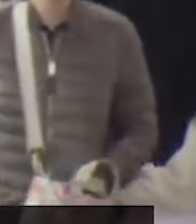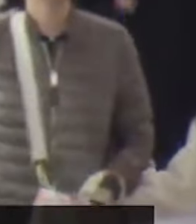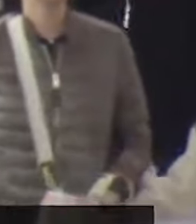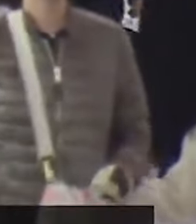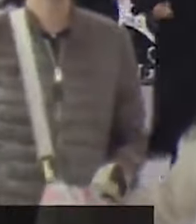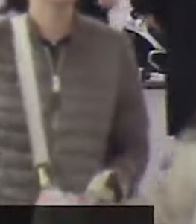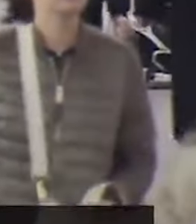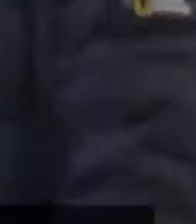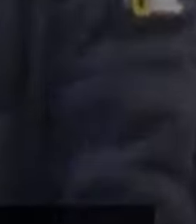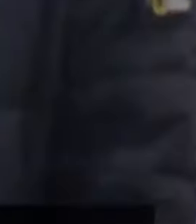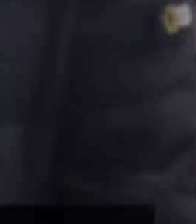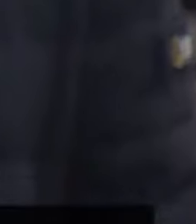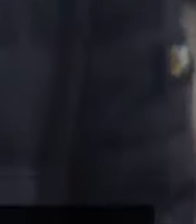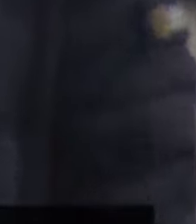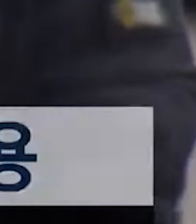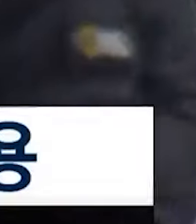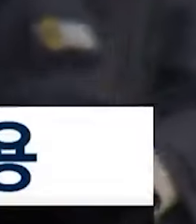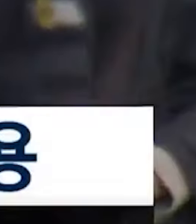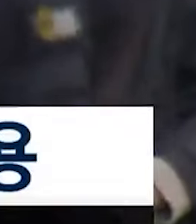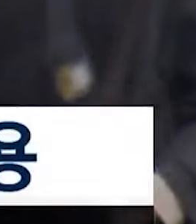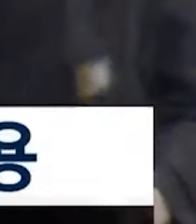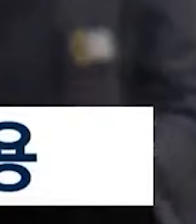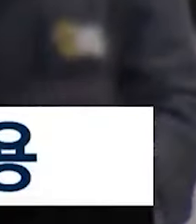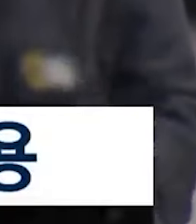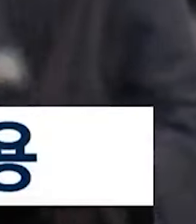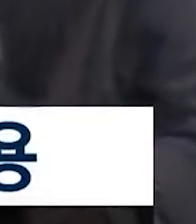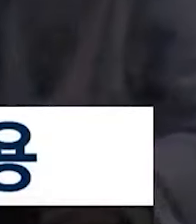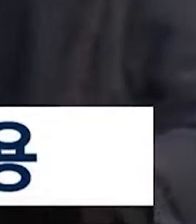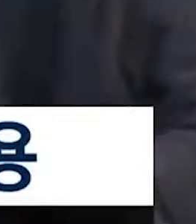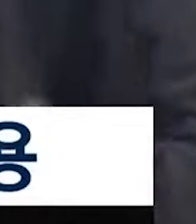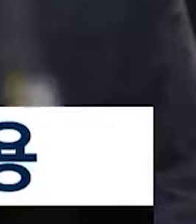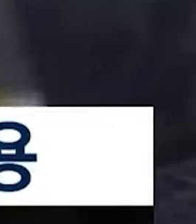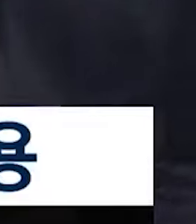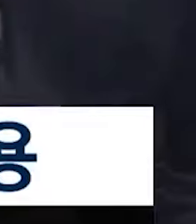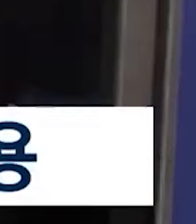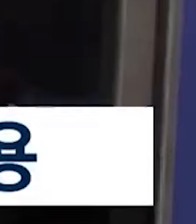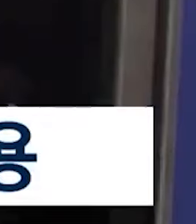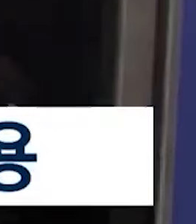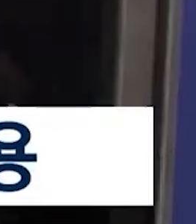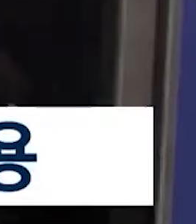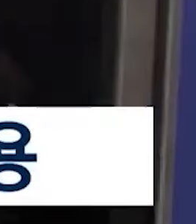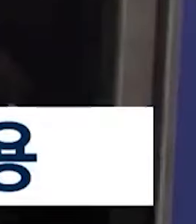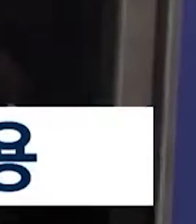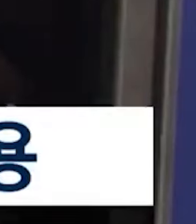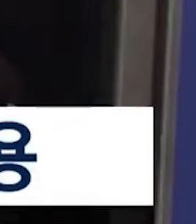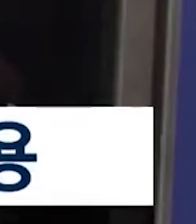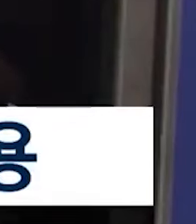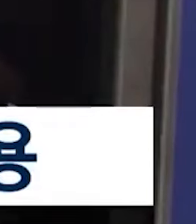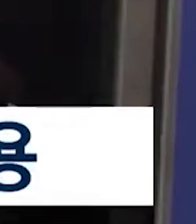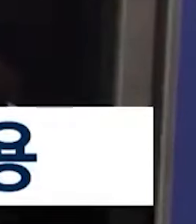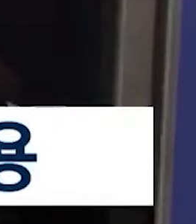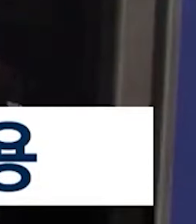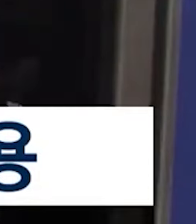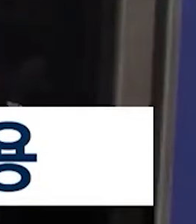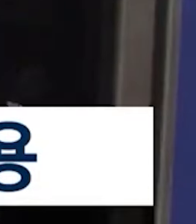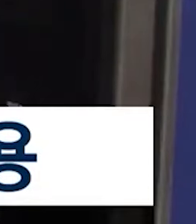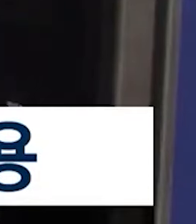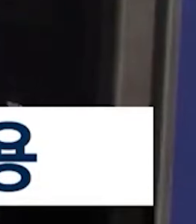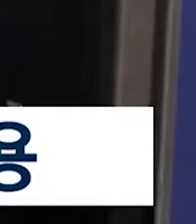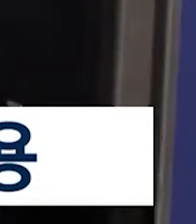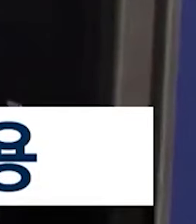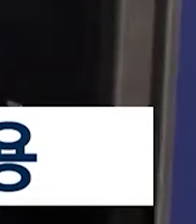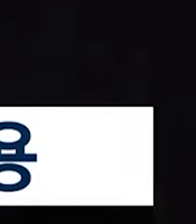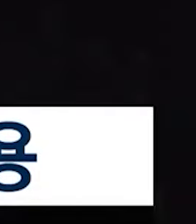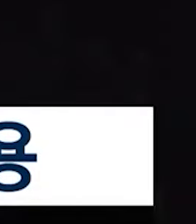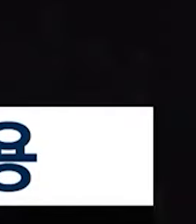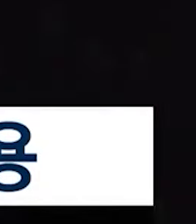받았습니다. 특히 거리 요금제를 적용해 수서에서 동탄까지 4,450원인 요금. 각종 할인